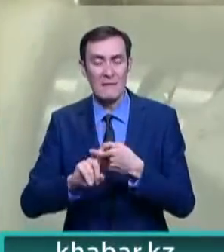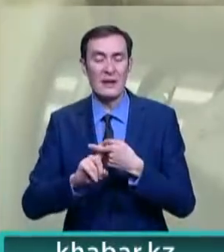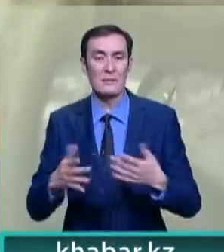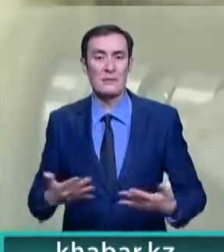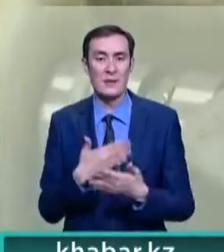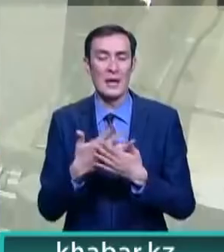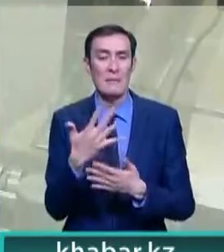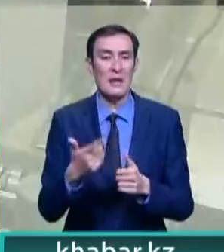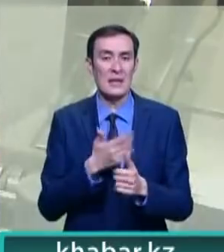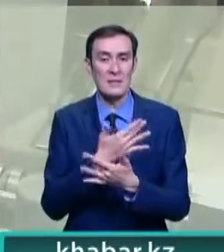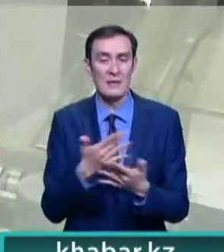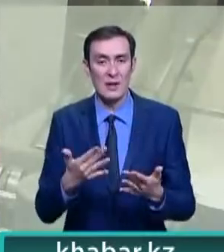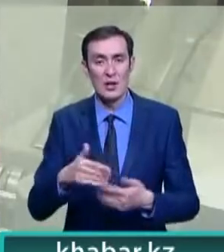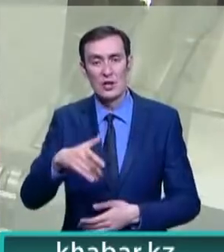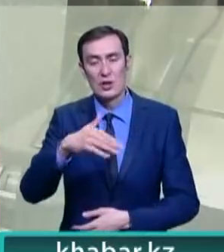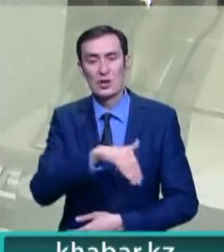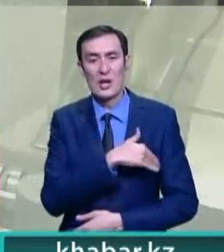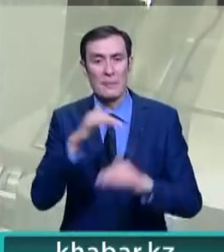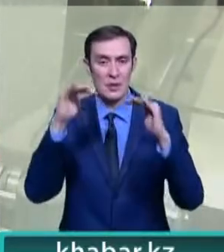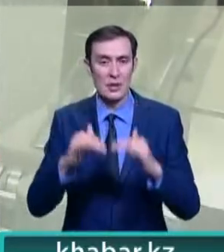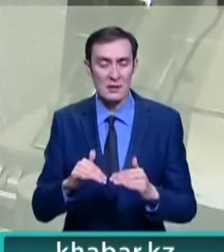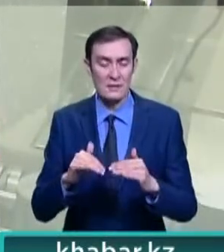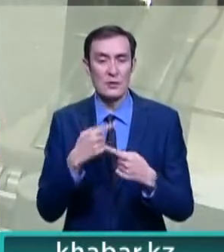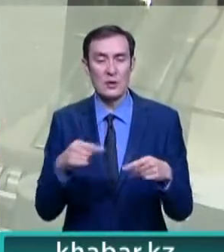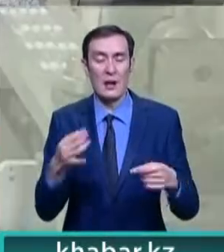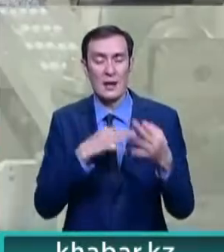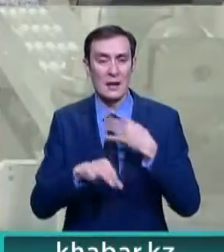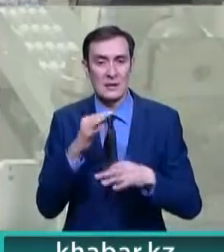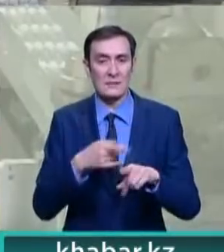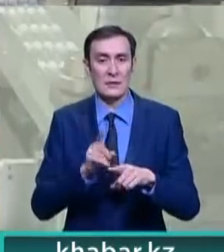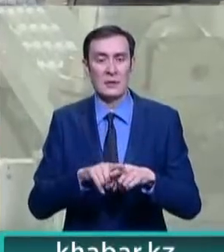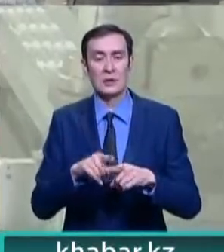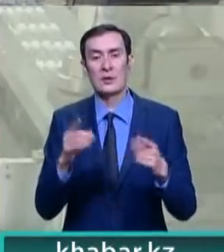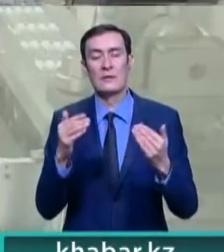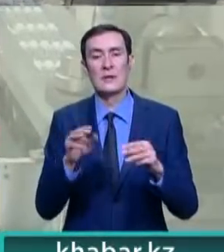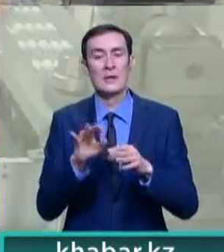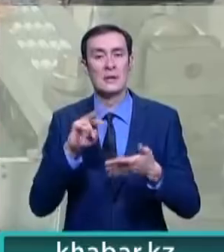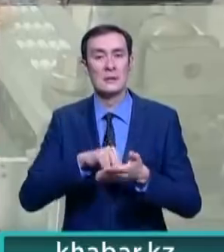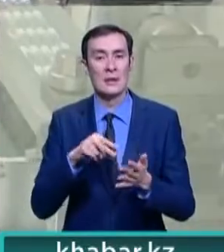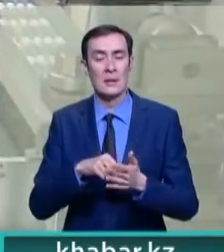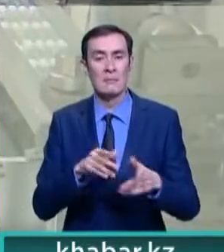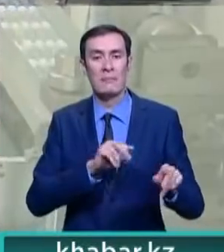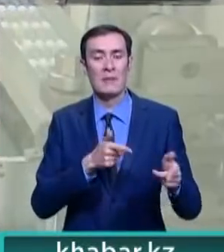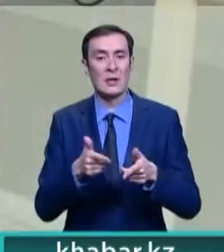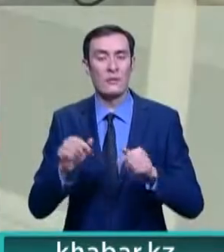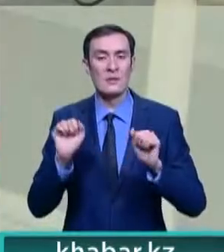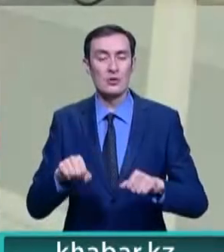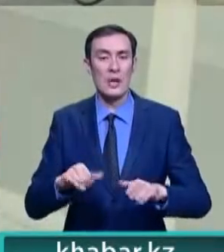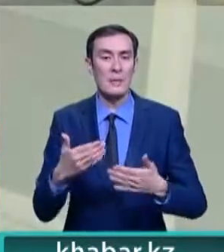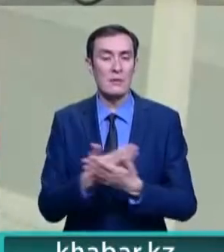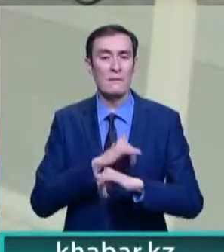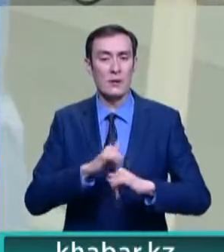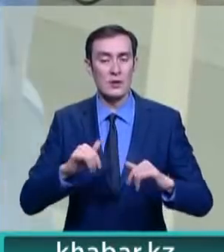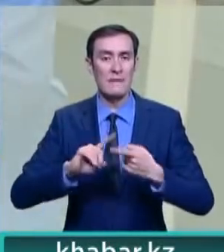Это 5 наименований жаропонижающих и антикоагулянтов. Он также сообщил, что в целях подготовки к возможной очередной